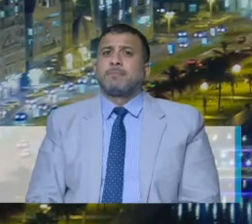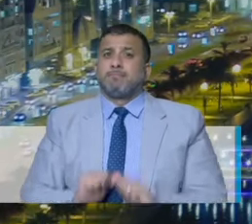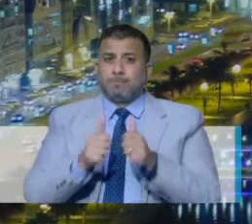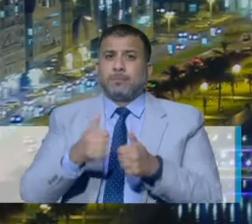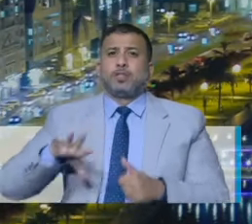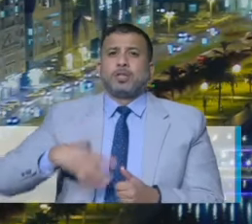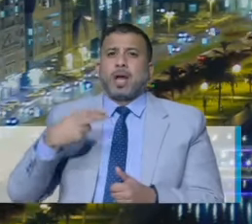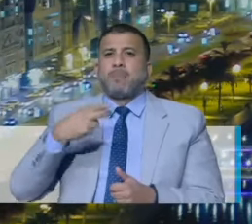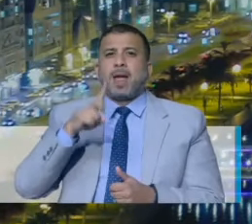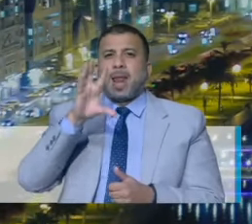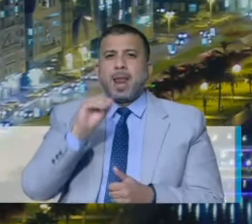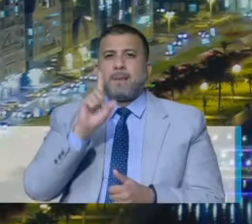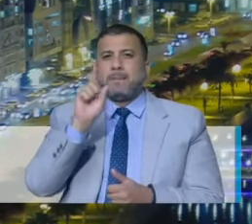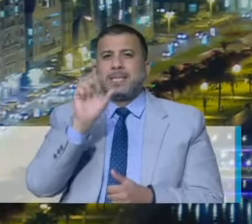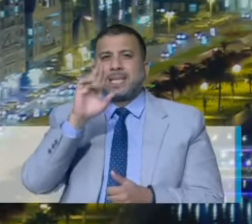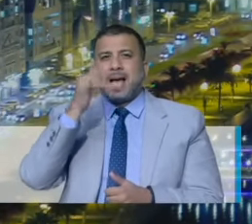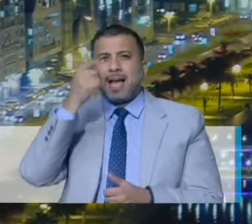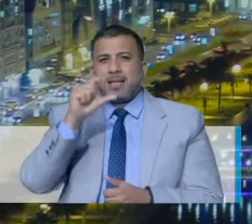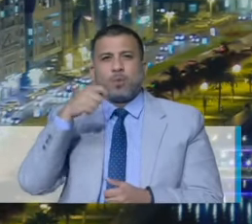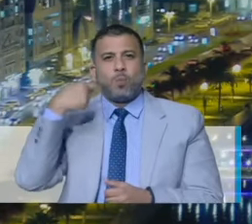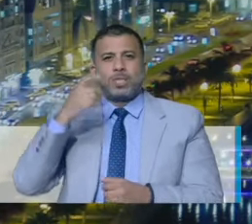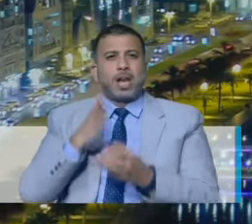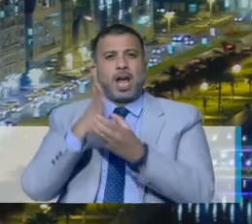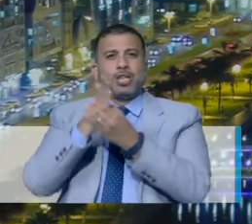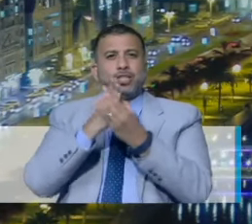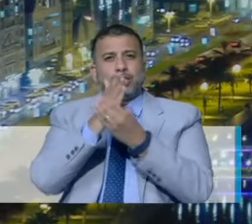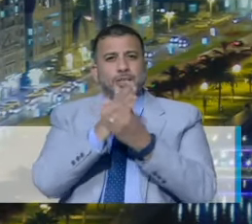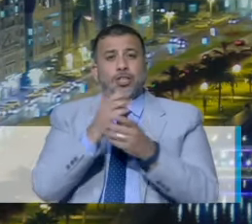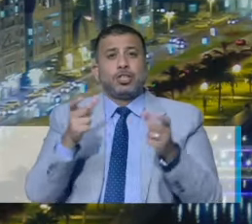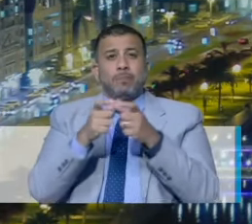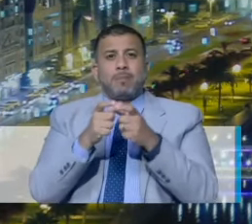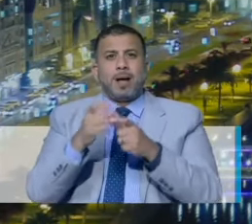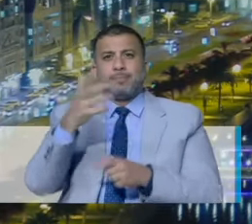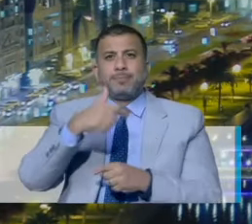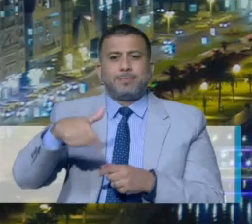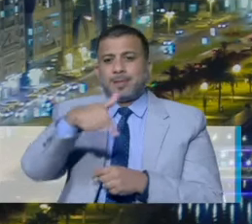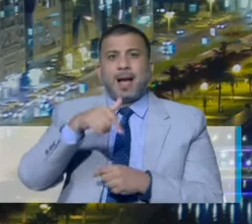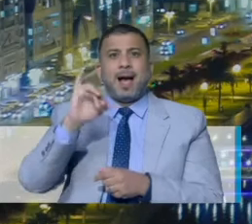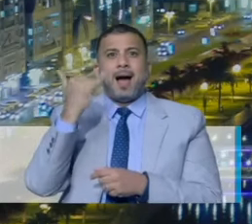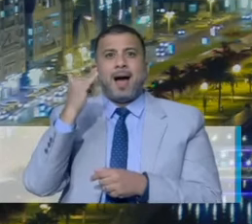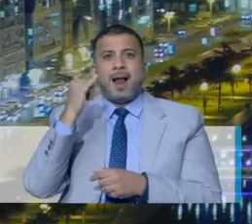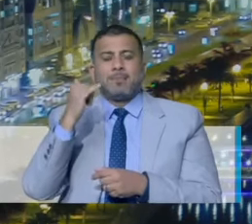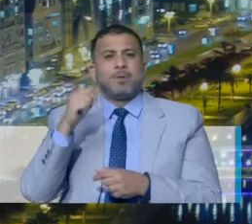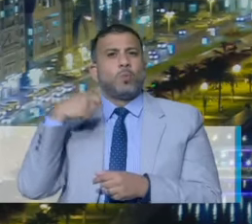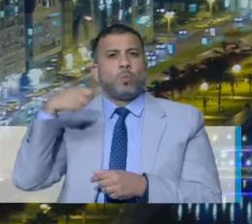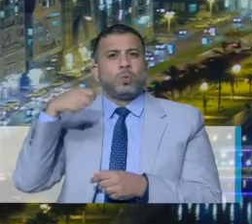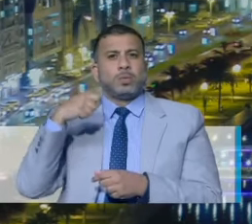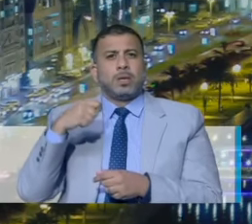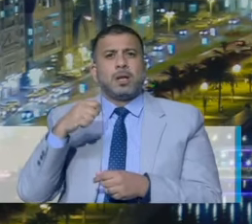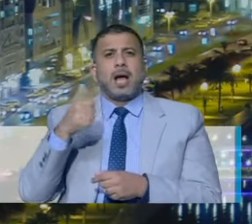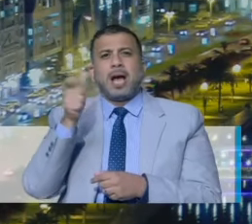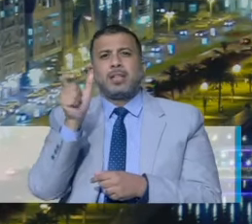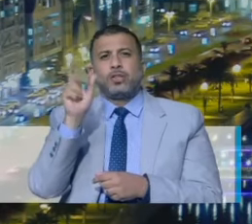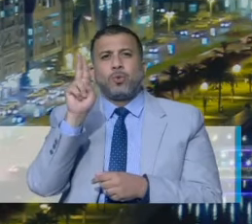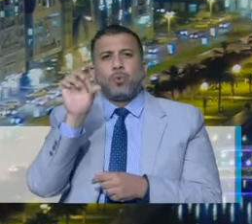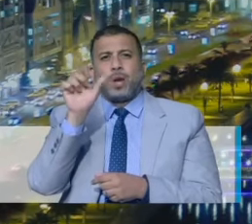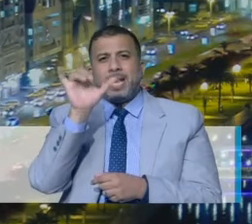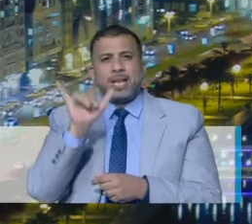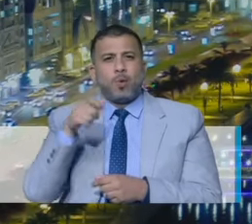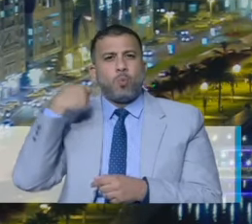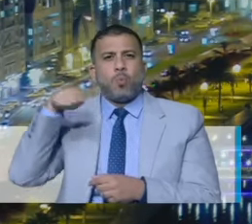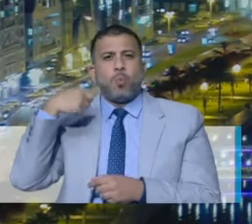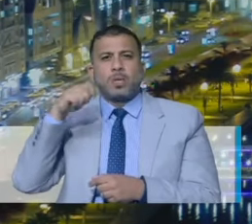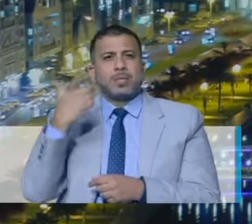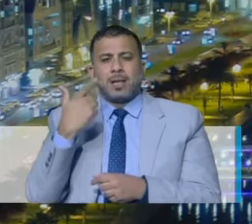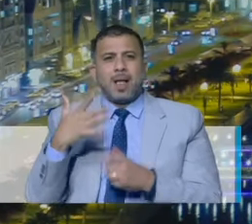شارك سمو الشيخ عبد الله بن زايد ال نهيان وزير الخارجيه في اجتماع السداسيه العربيه الوزاريه مع معالي انتوني بلينكن وزير